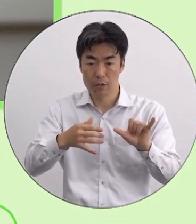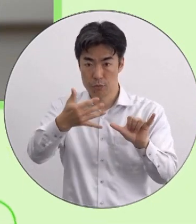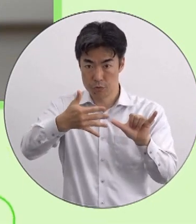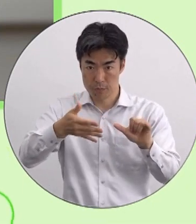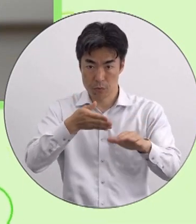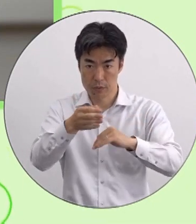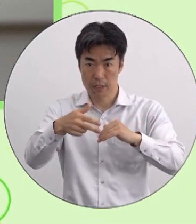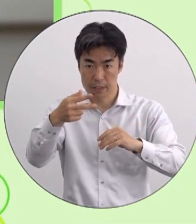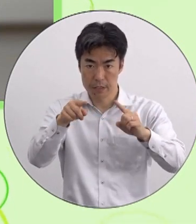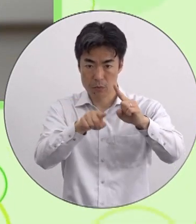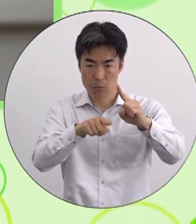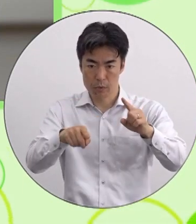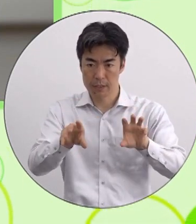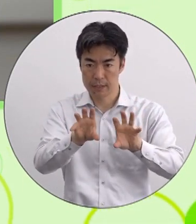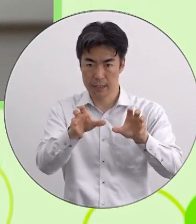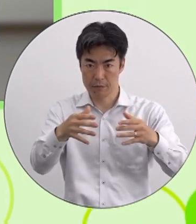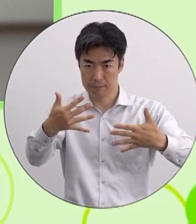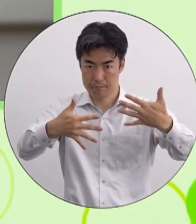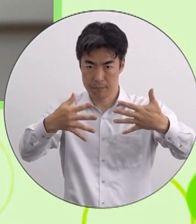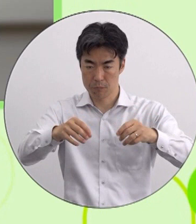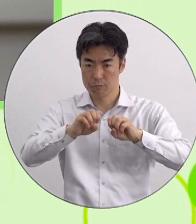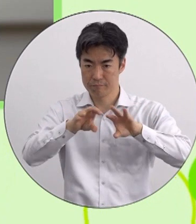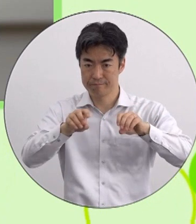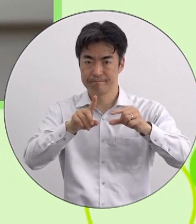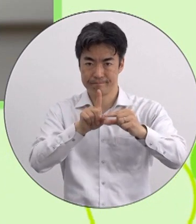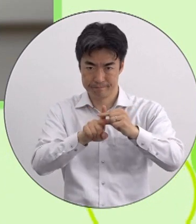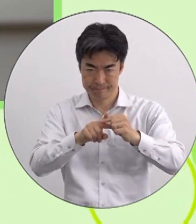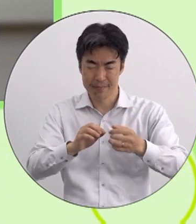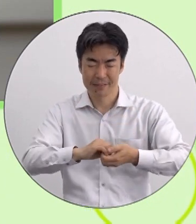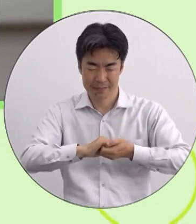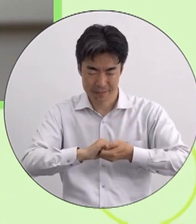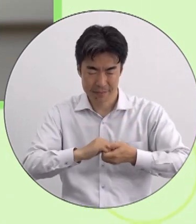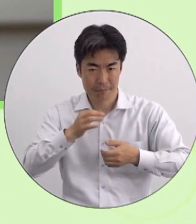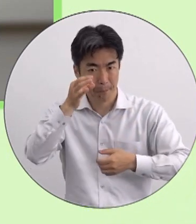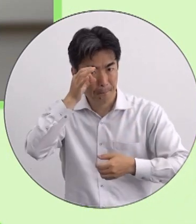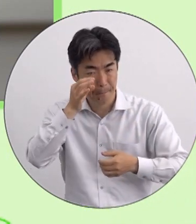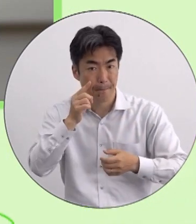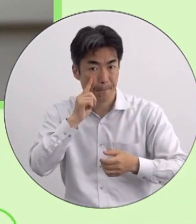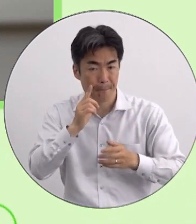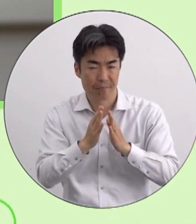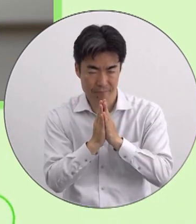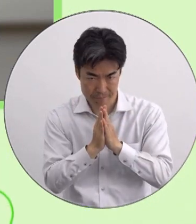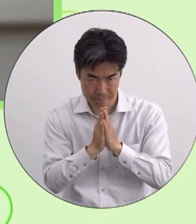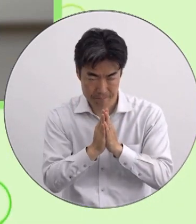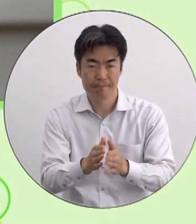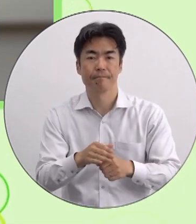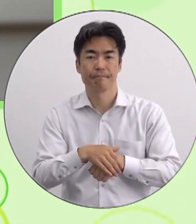の越谷市公式チャンネルでも配信していますので、ぜひご覧ください。